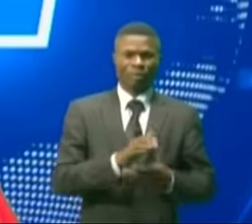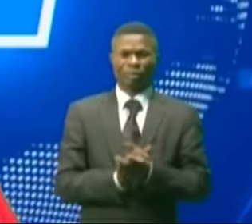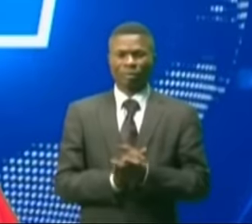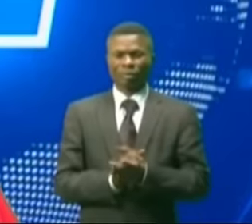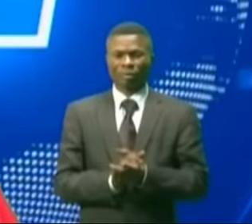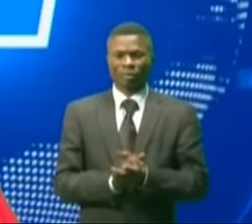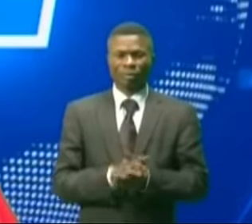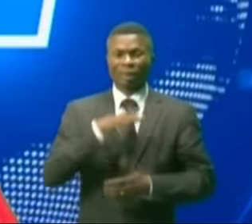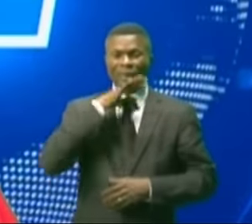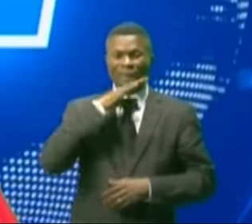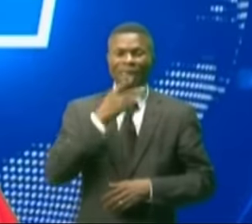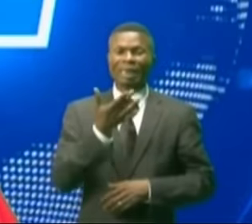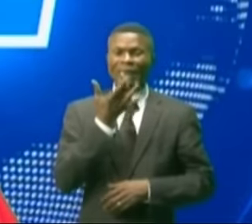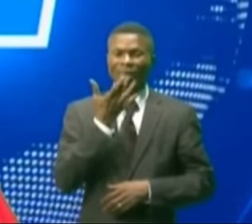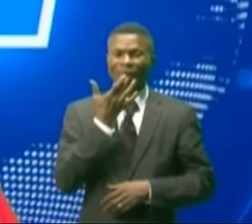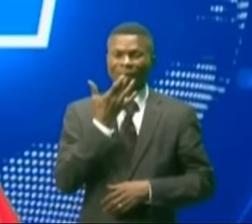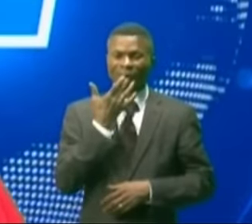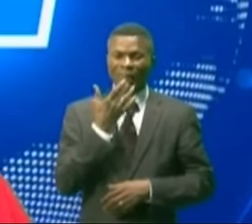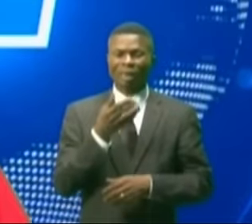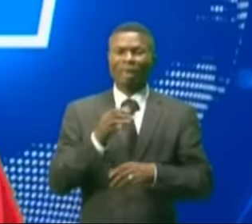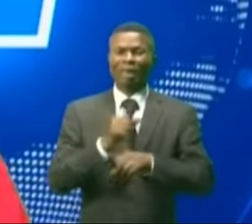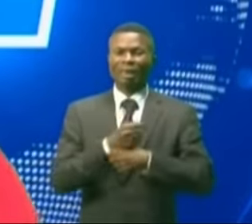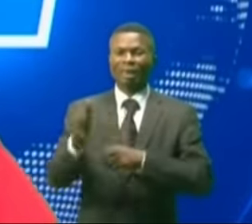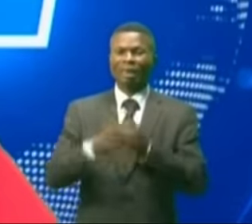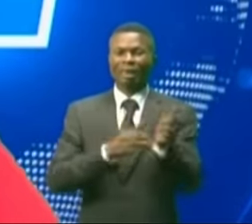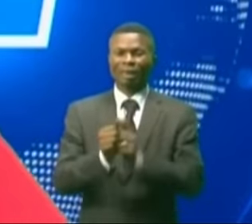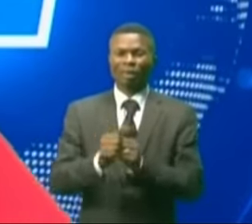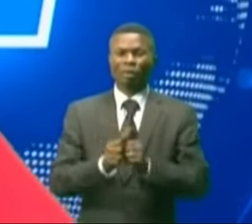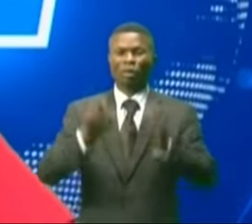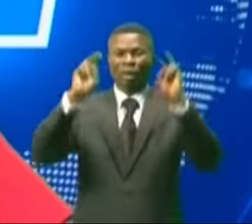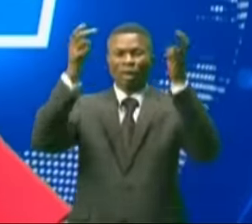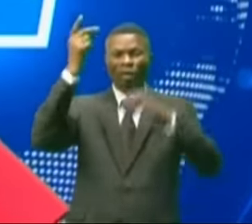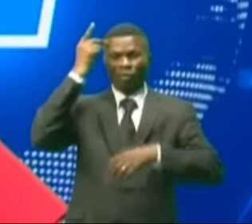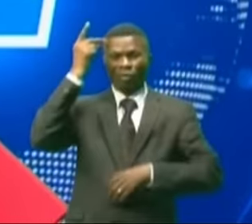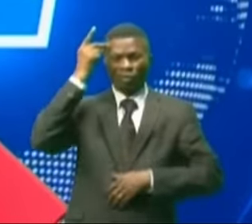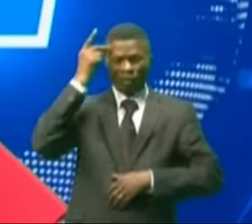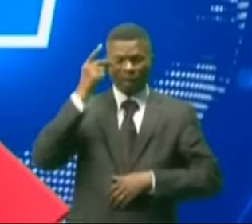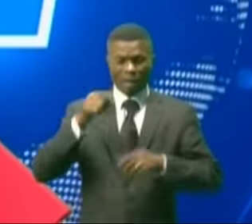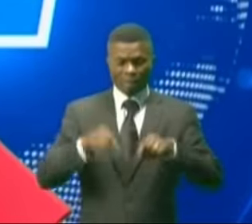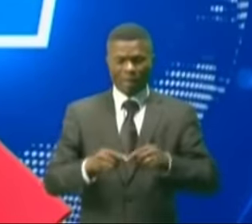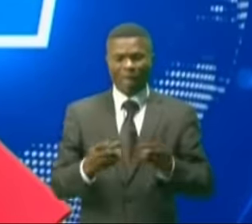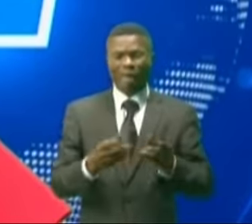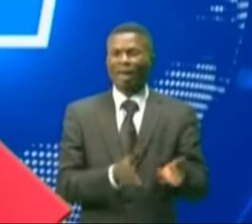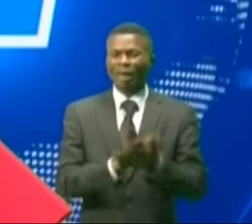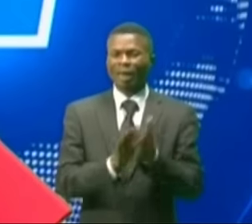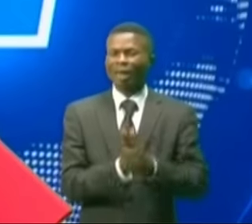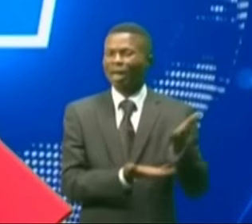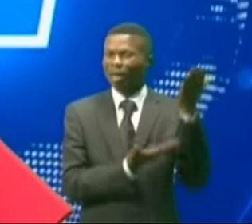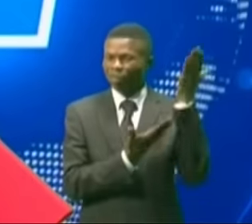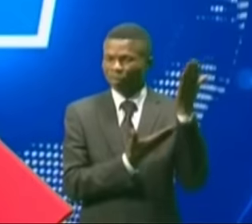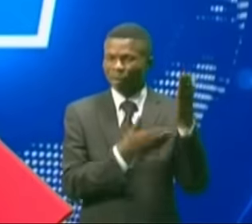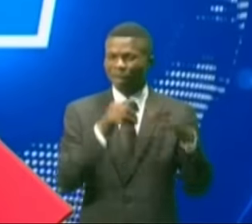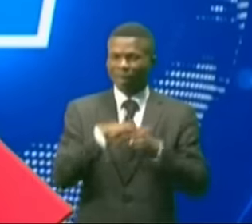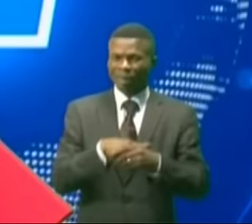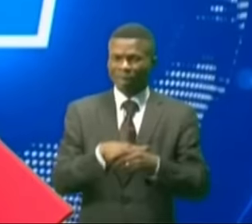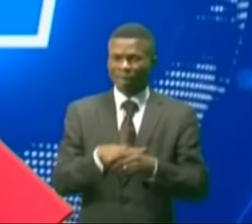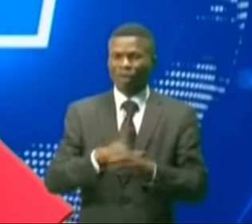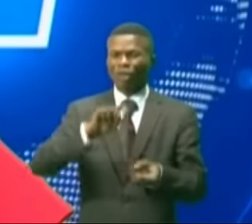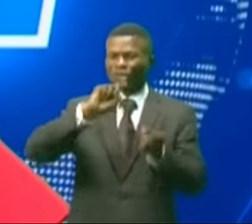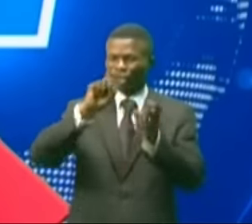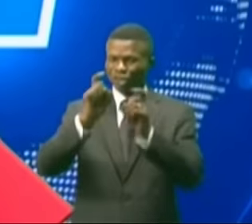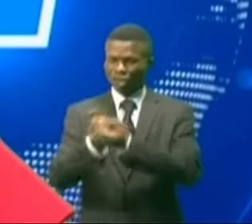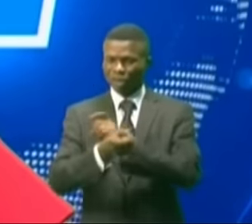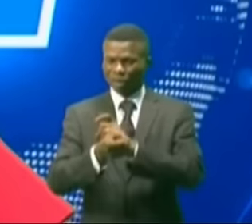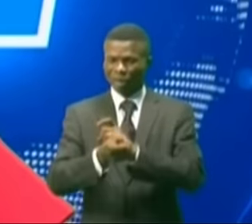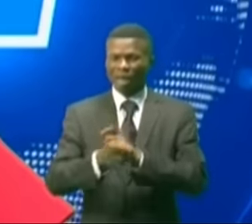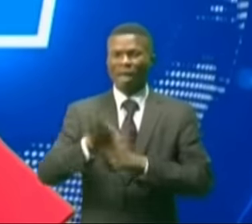Les déchets plastiques, source de la pollution de la capitale, trouvent de la valeur à travers une transformation en